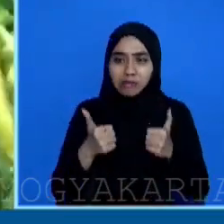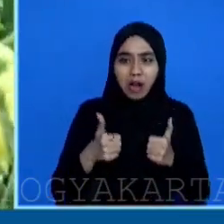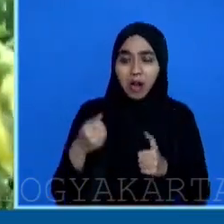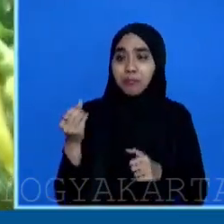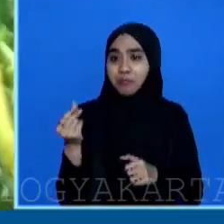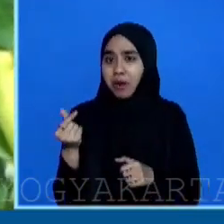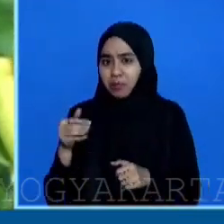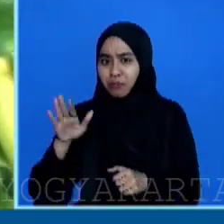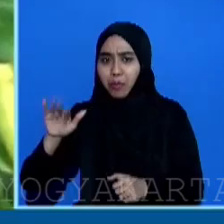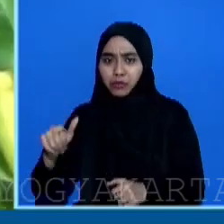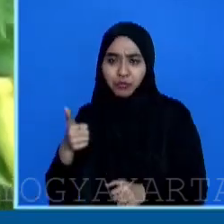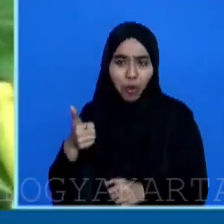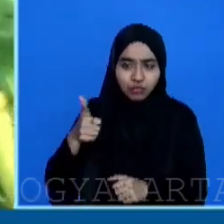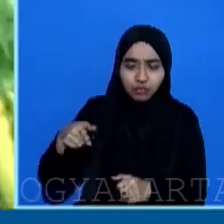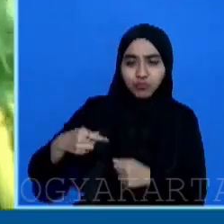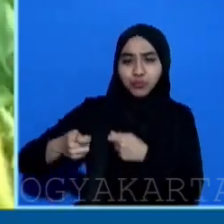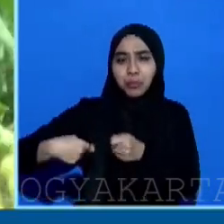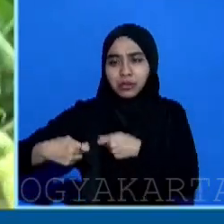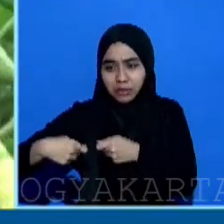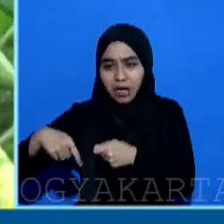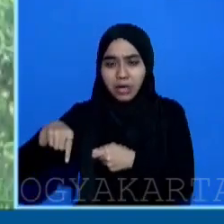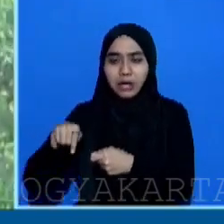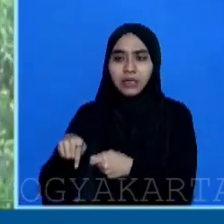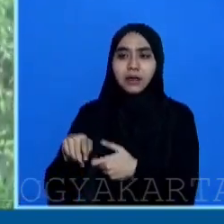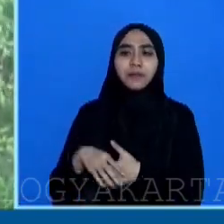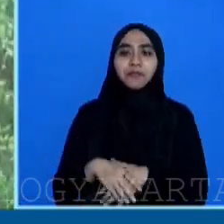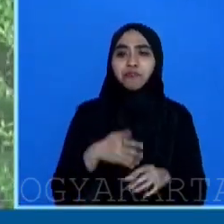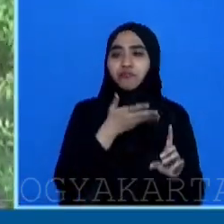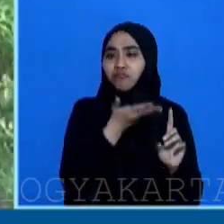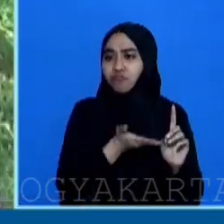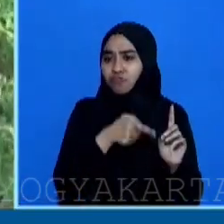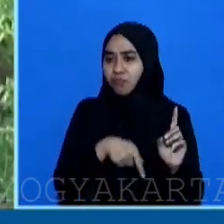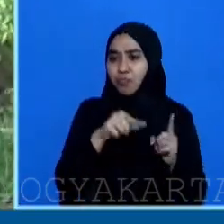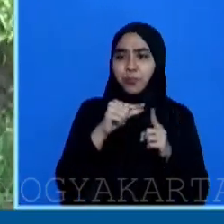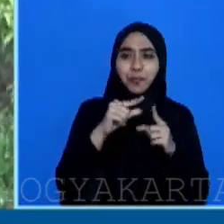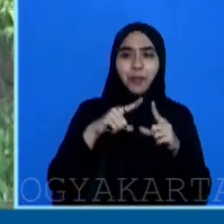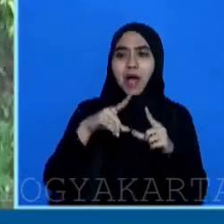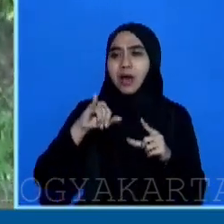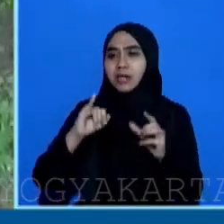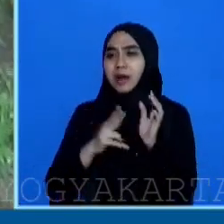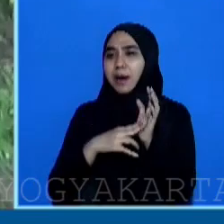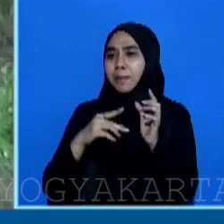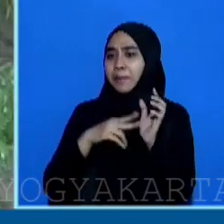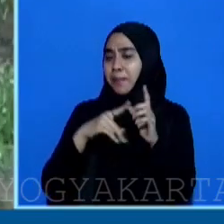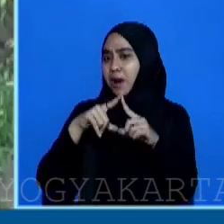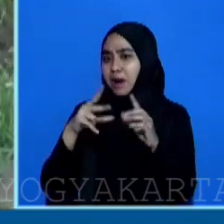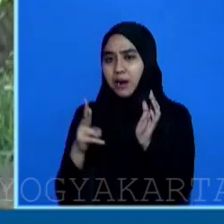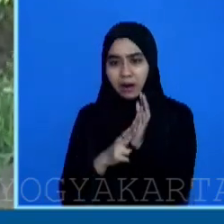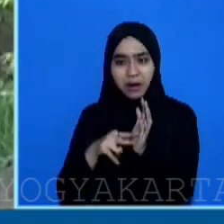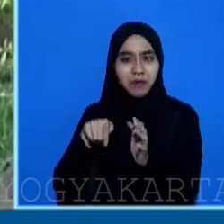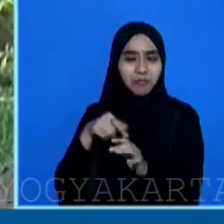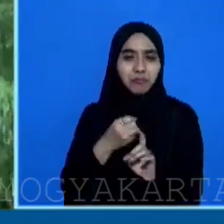dianenangekenan kados ingkang katiening paiman kadang t inganganan